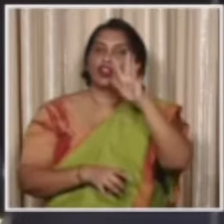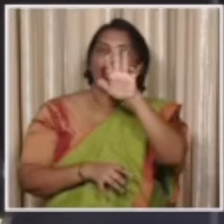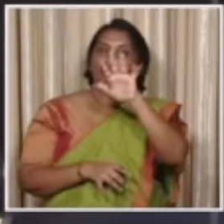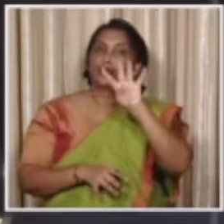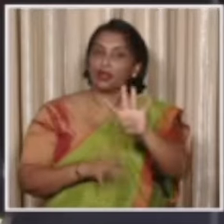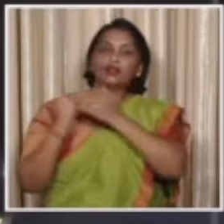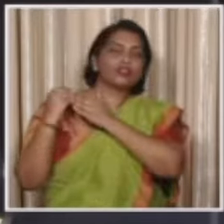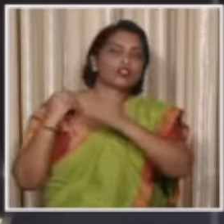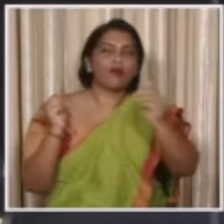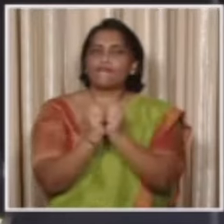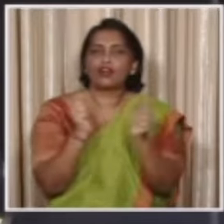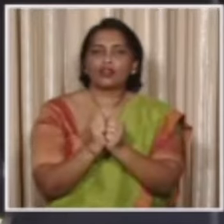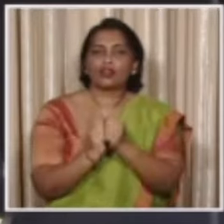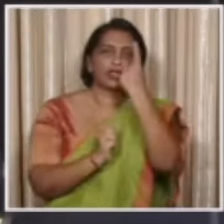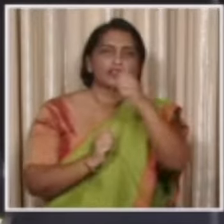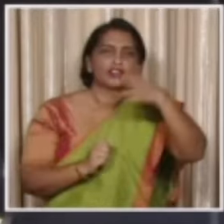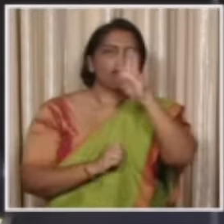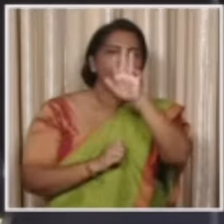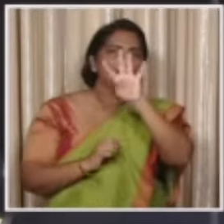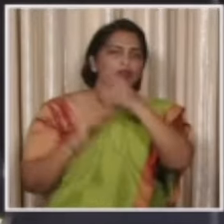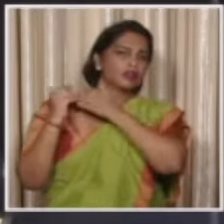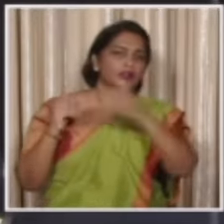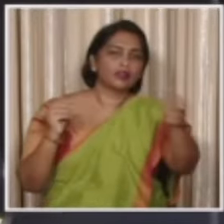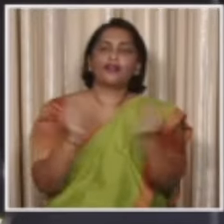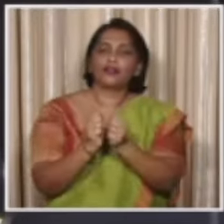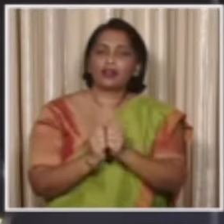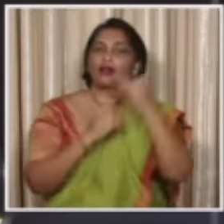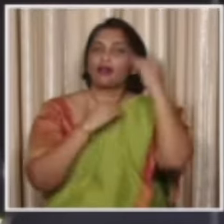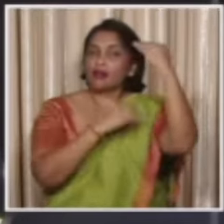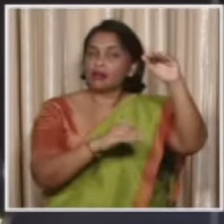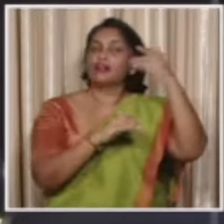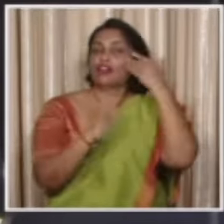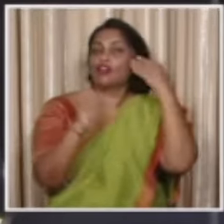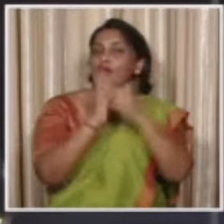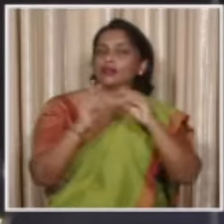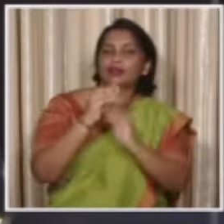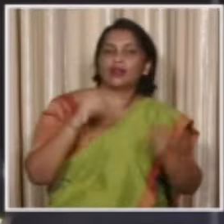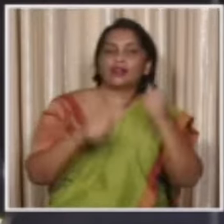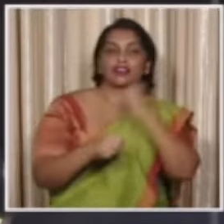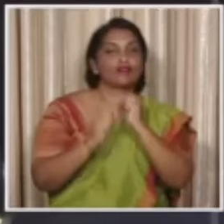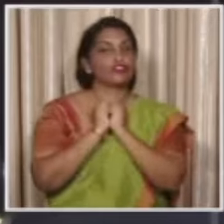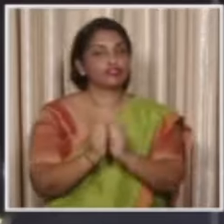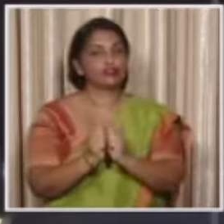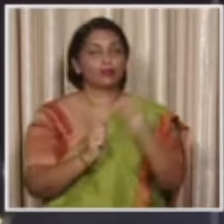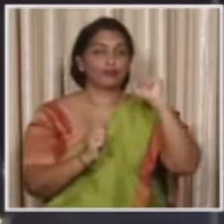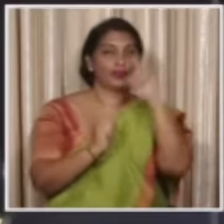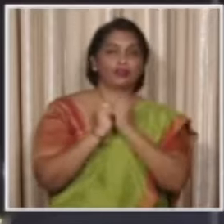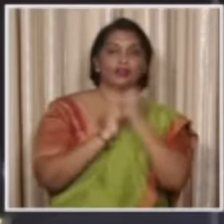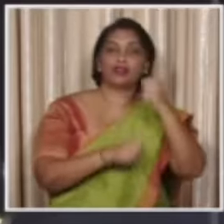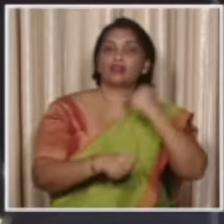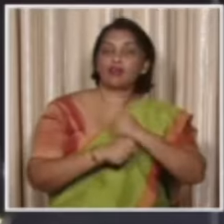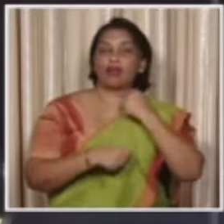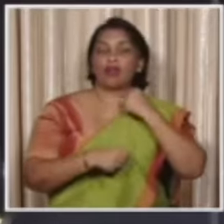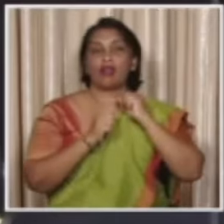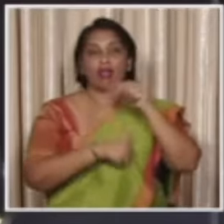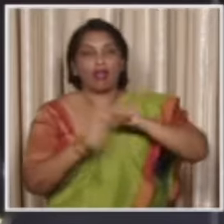1994 ඉඳලා මොකද්ද කරේ? 1994 ඉඳලා කරේ ආනයන ආදේශන කරා, රාජ්‍ය සේවයට මුල් තැන දුන්නා, රජයේ ආයතන